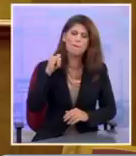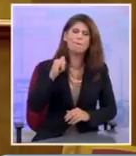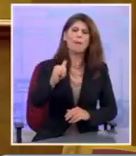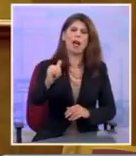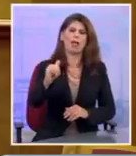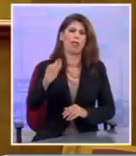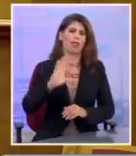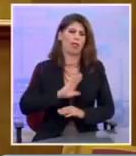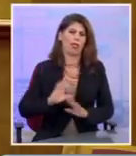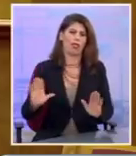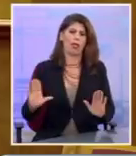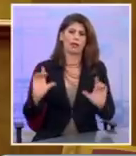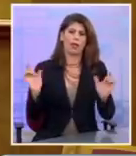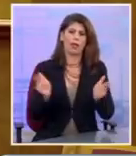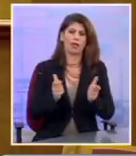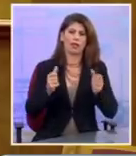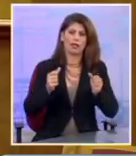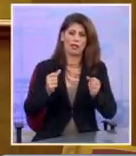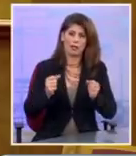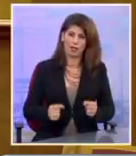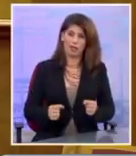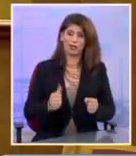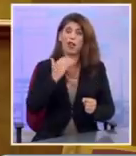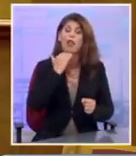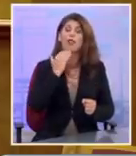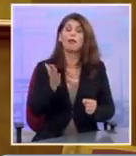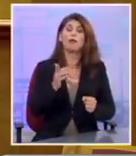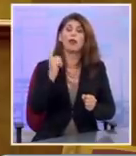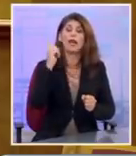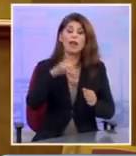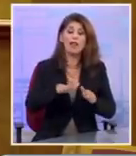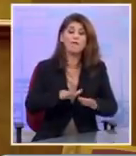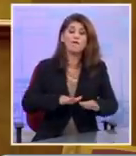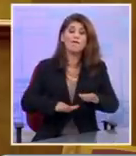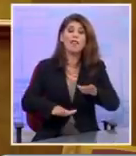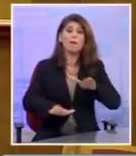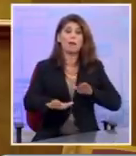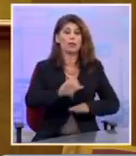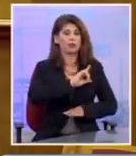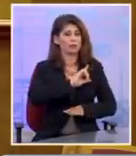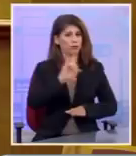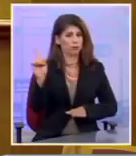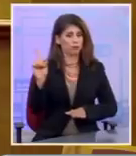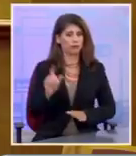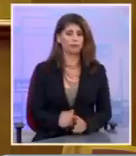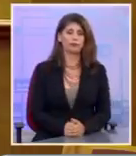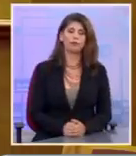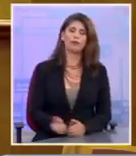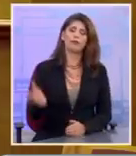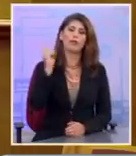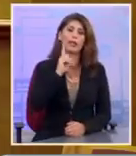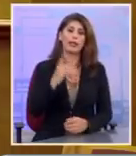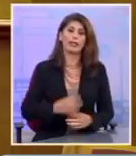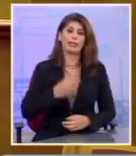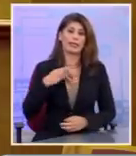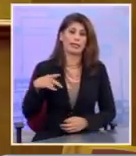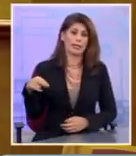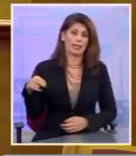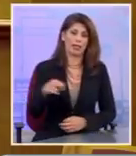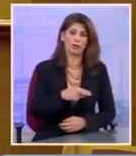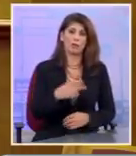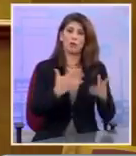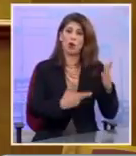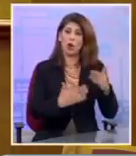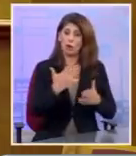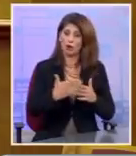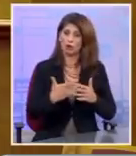μας θέσεις δεν μπορεί να γίνει ούτε βήμα πίσω. Κυρίες και κύριοι συνάδελφοι, ο